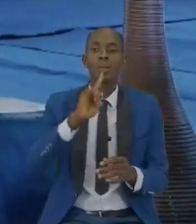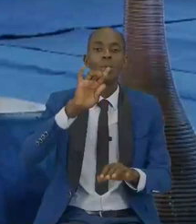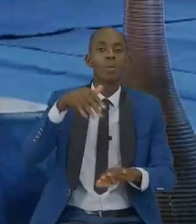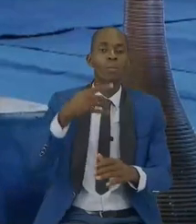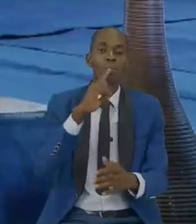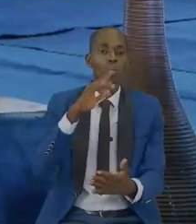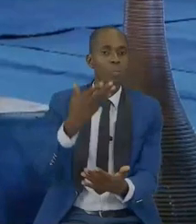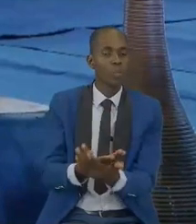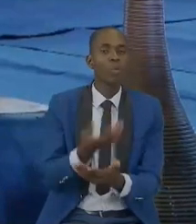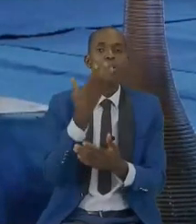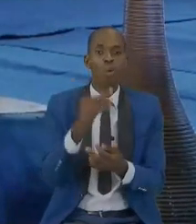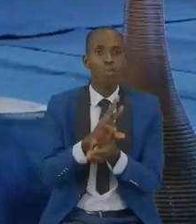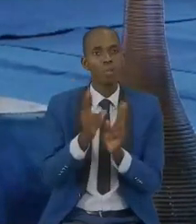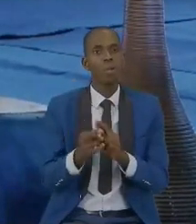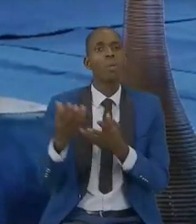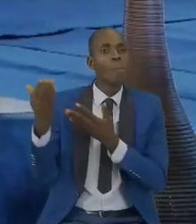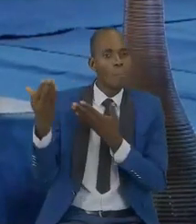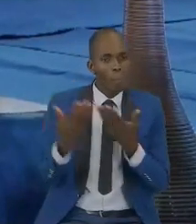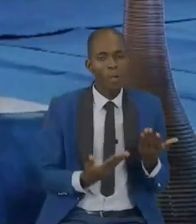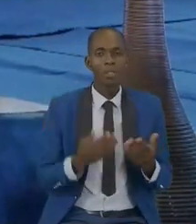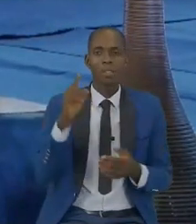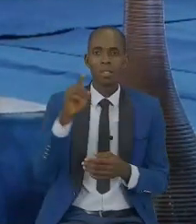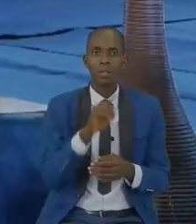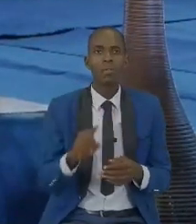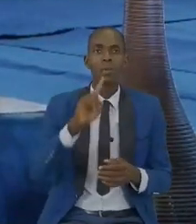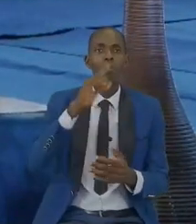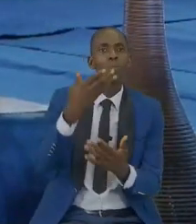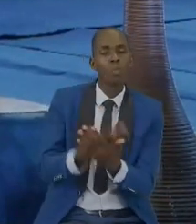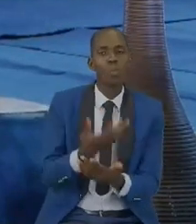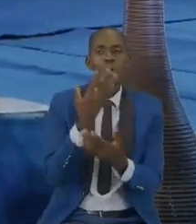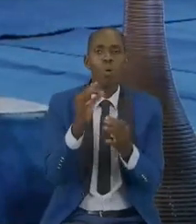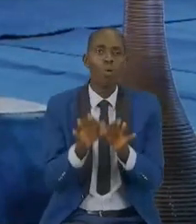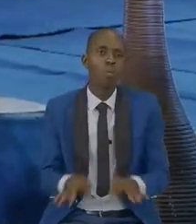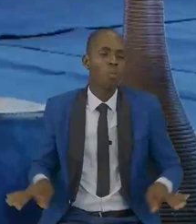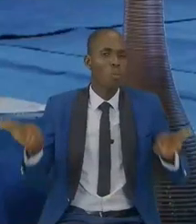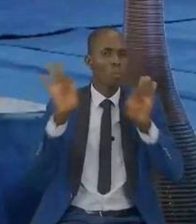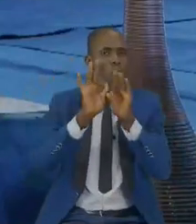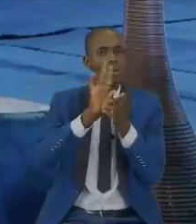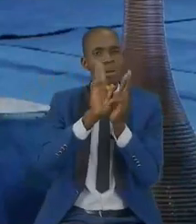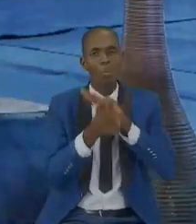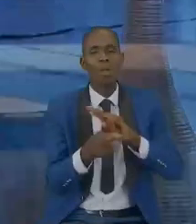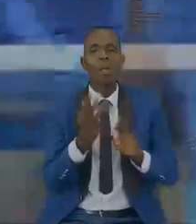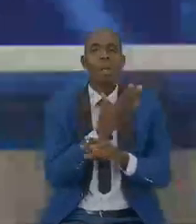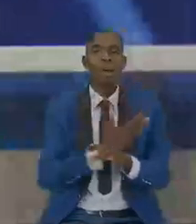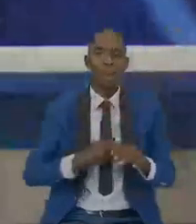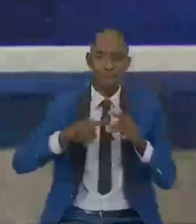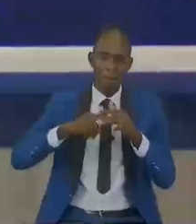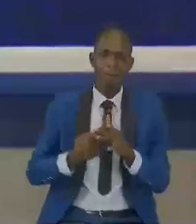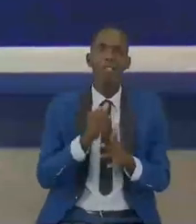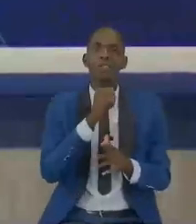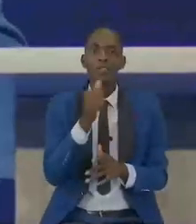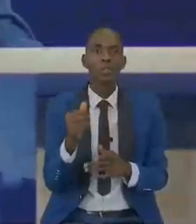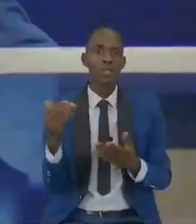là, ça, c'est le fruit de la repentance. Et produisez donc des fruits dignes